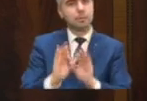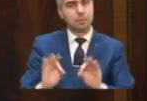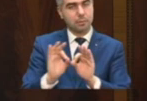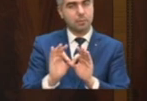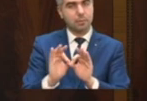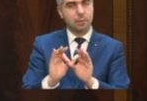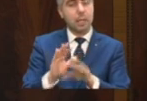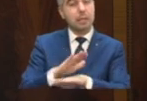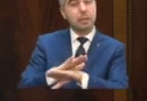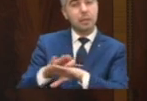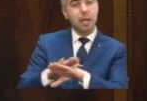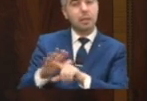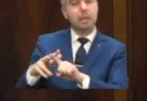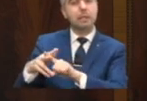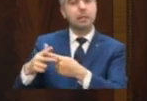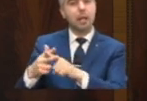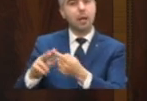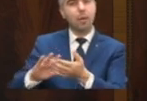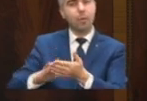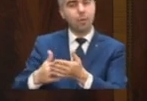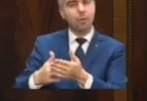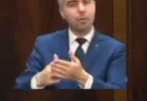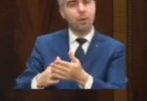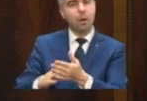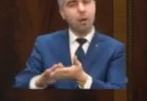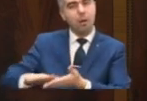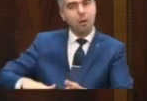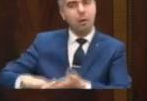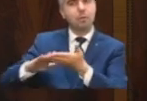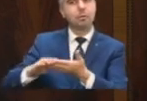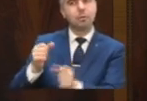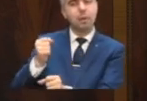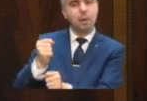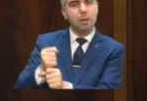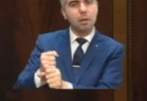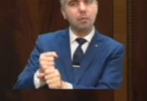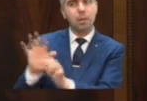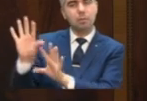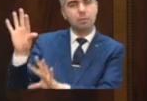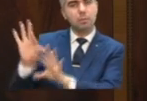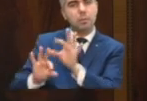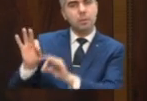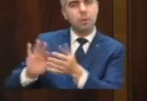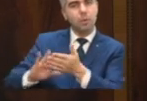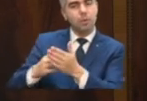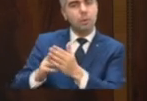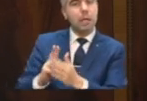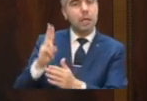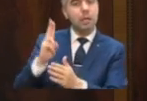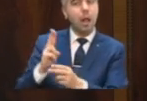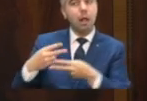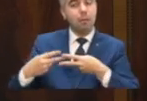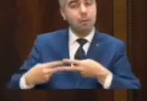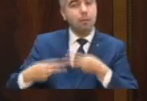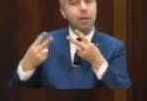سياسة التصنيع التي نعتبرها رافعة قوية للشغل للتشغيل وإحداث الثروة، يجب أن تنطلق من تقوية